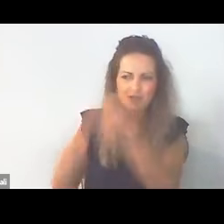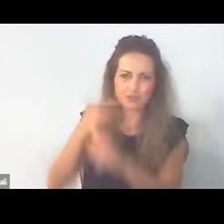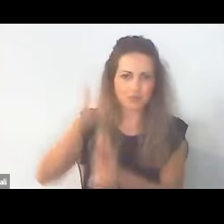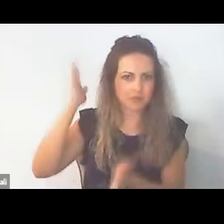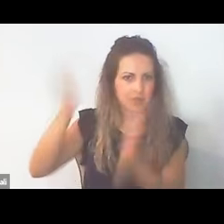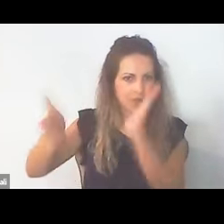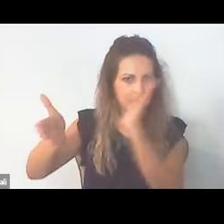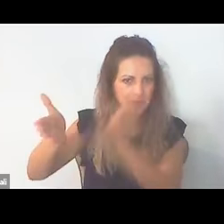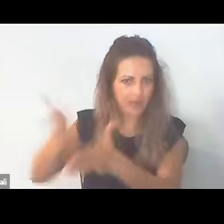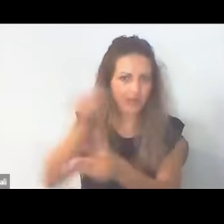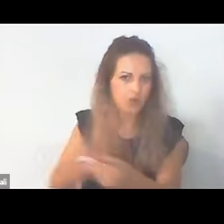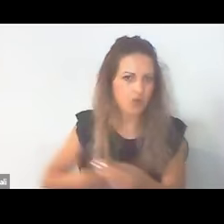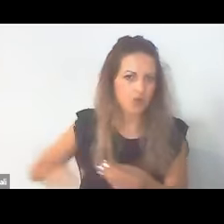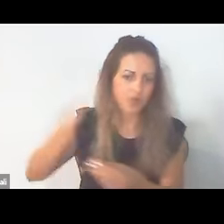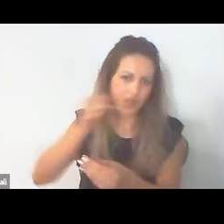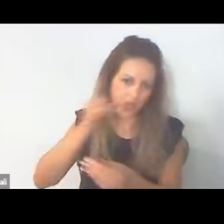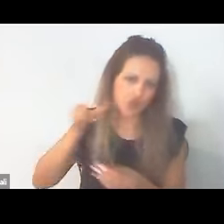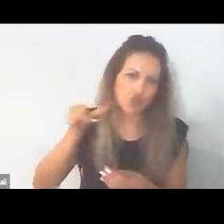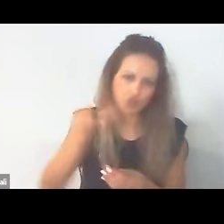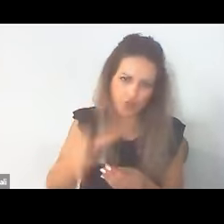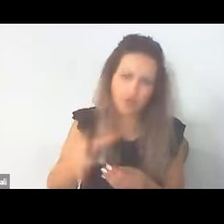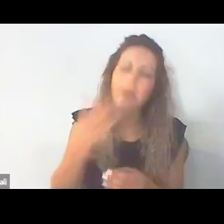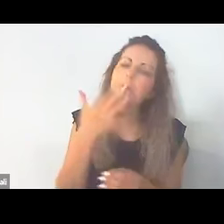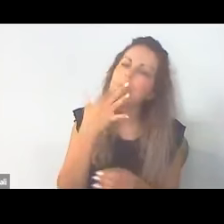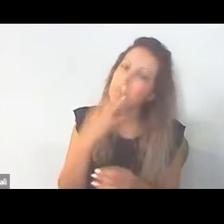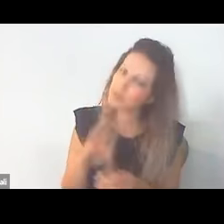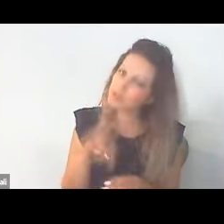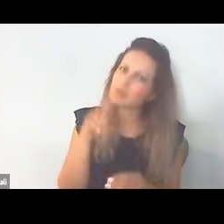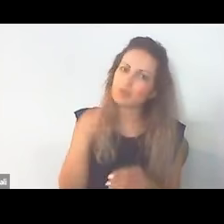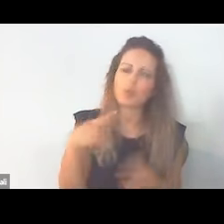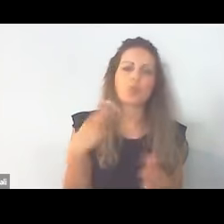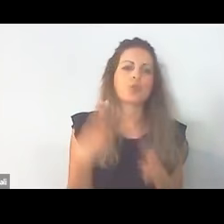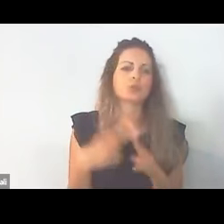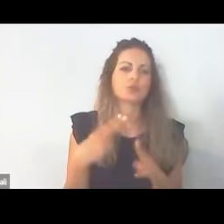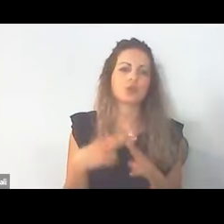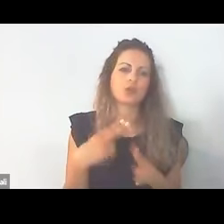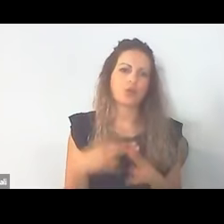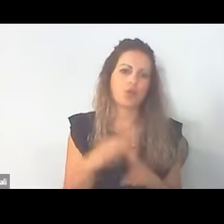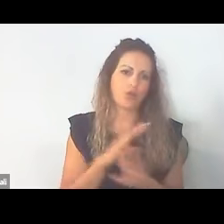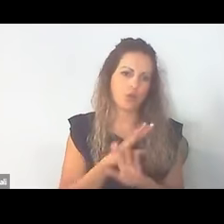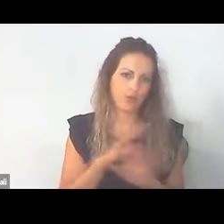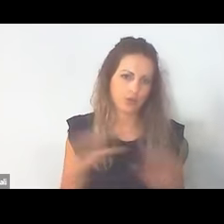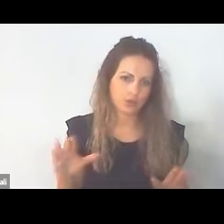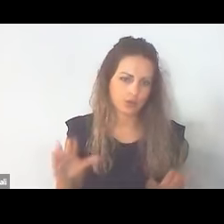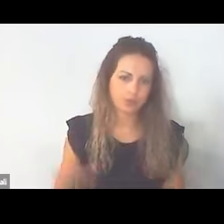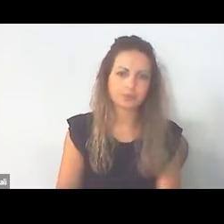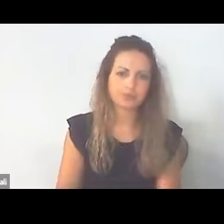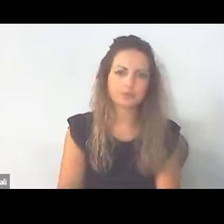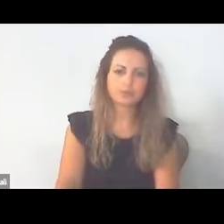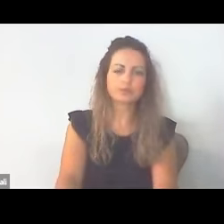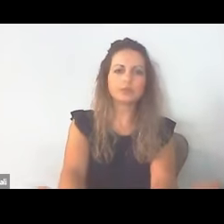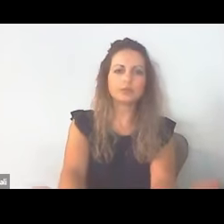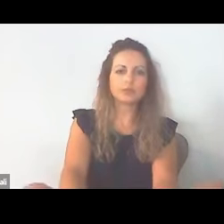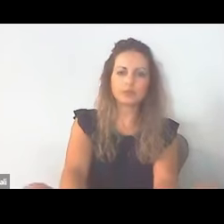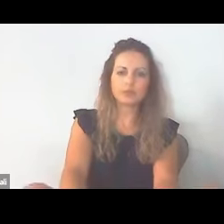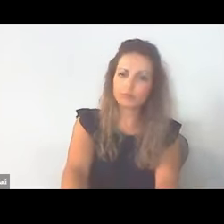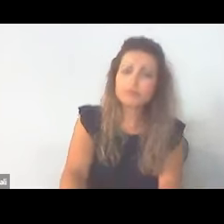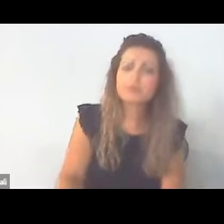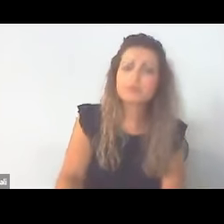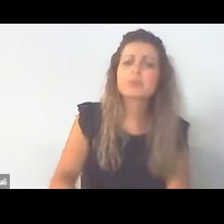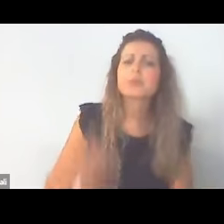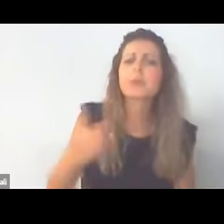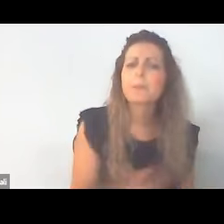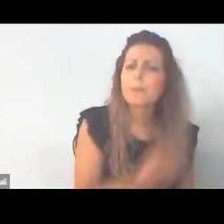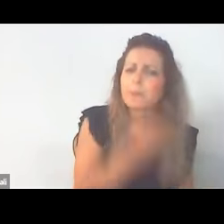ακριβώς μέχρι να φτάσουμε στο καμία μόνη, καμία λιγότερη, που το χρησιμοποιούμε στα πανό μας, το χρησιμοποιούμε ως hashtag,